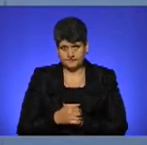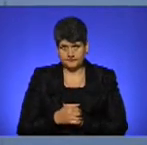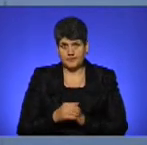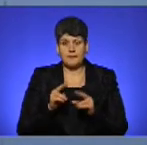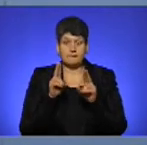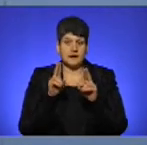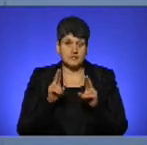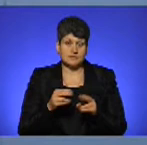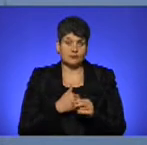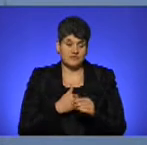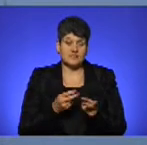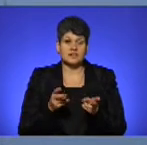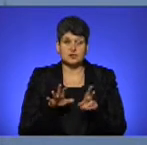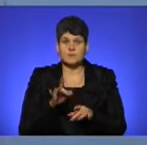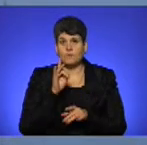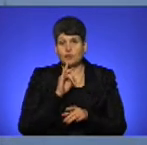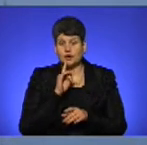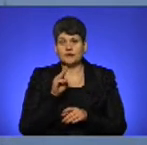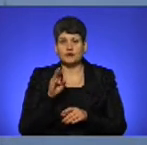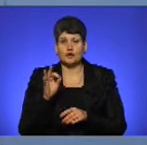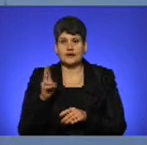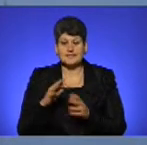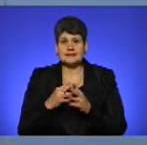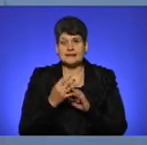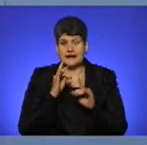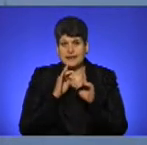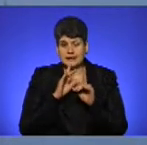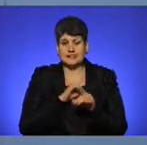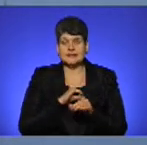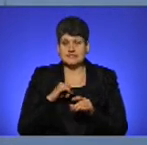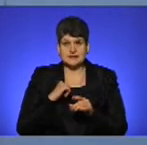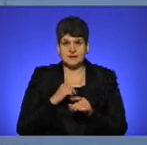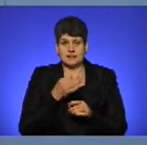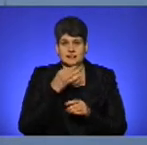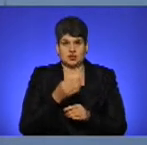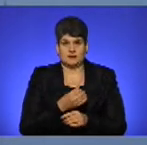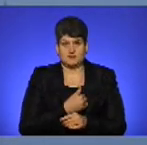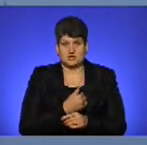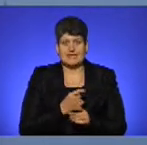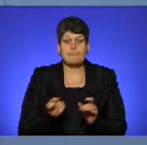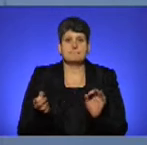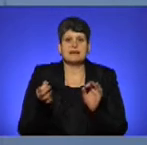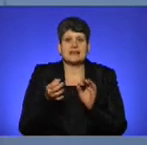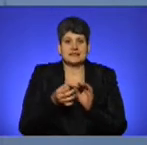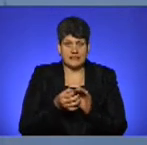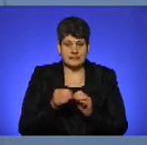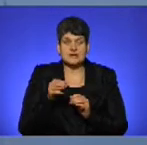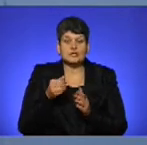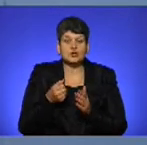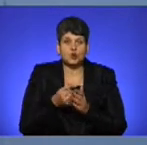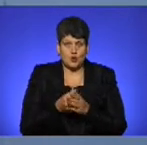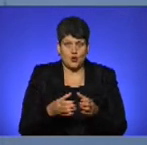принцип добровільності залишається. До тих пір, поки Токівська сільська рада в добровільному порядку не висловить бажання приєднатися до